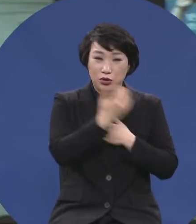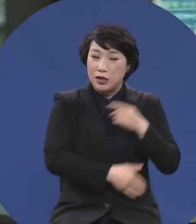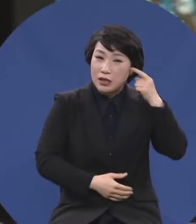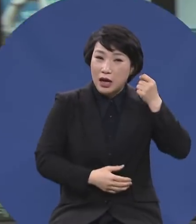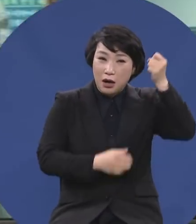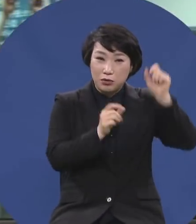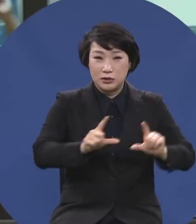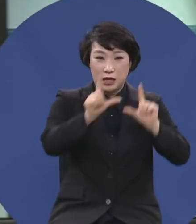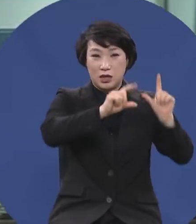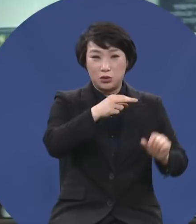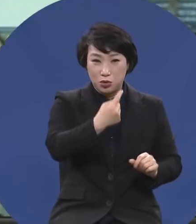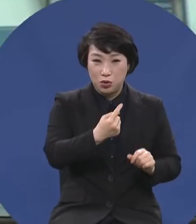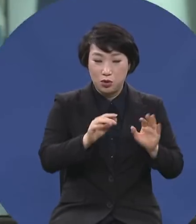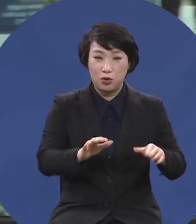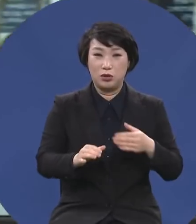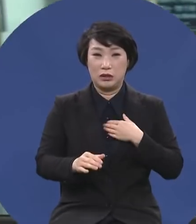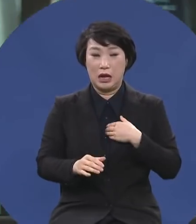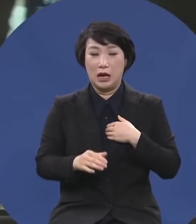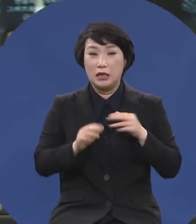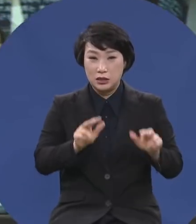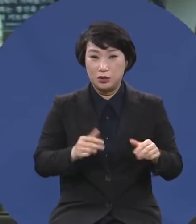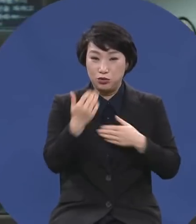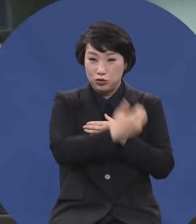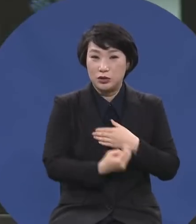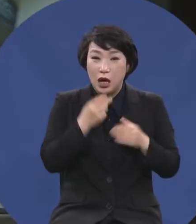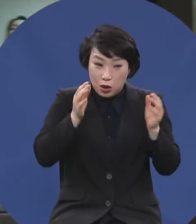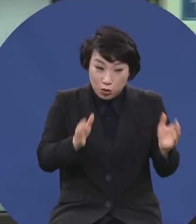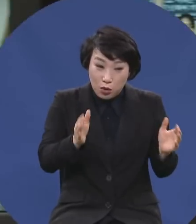생각으로 살아도 당신이 육신이